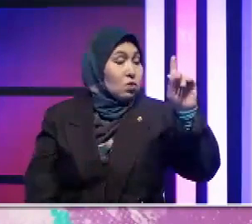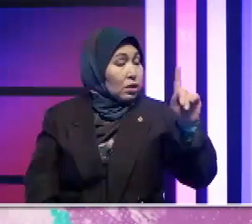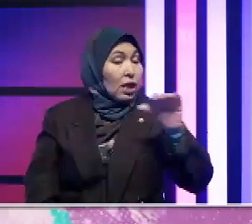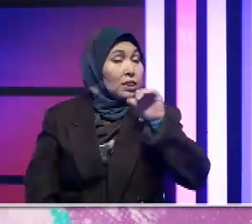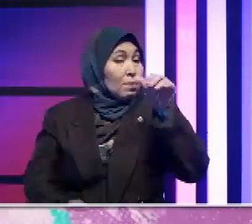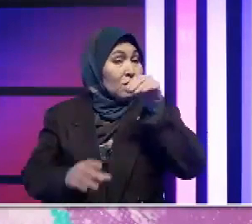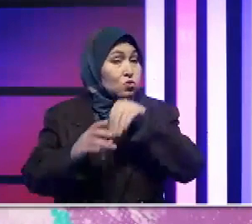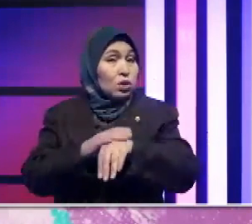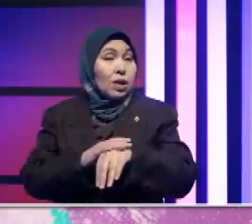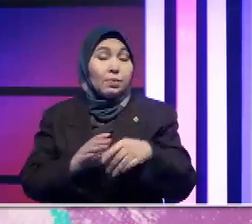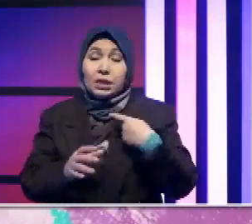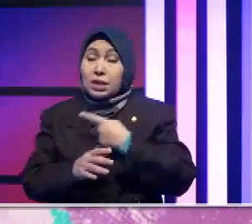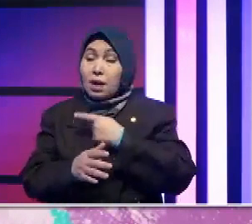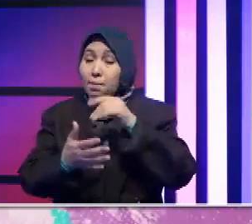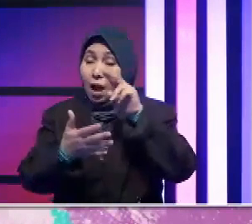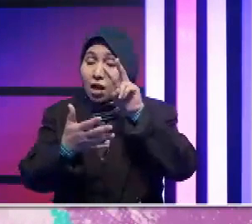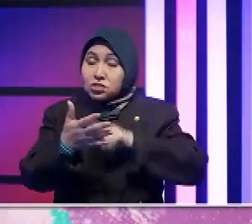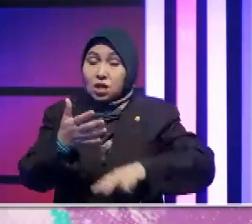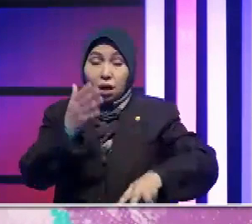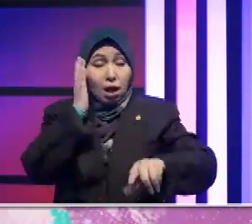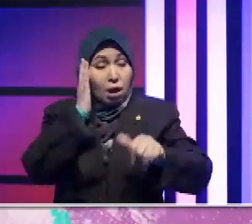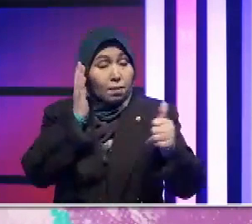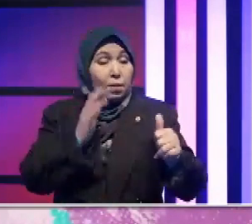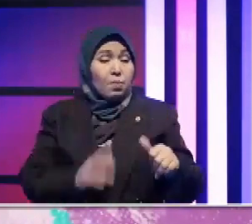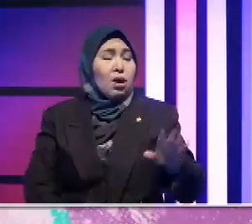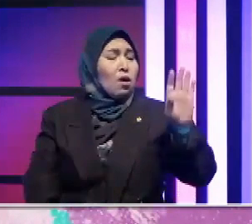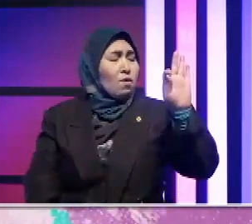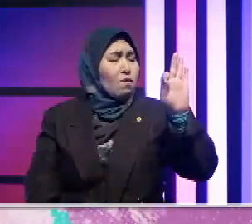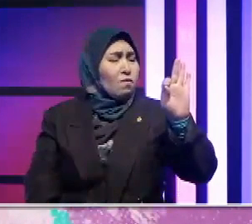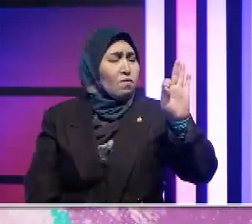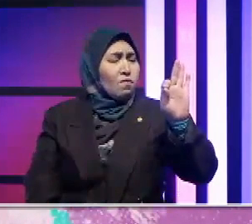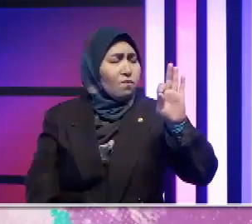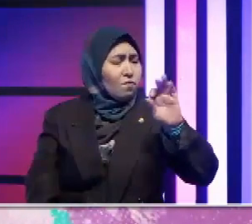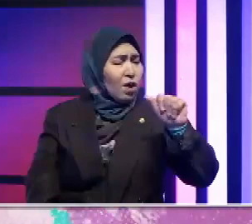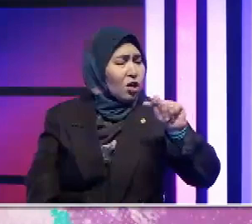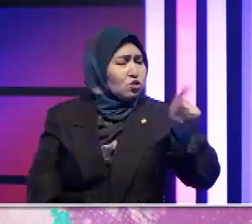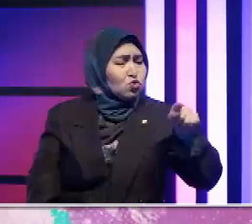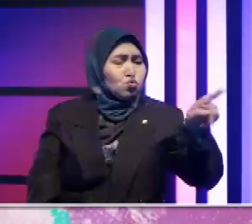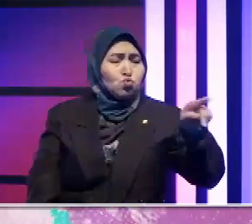Qalqalah dengan kita baca Eh faizun